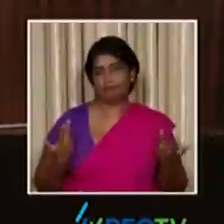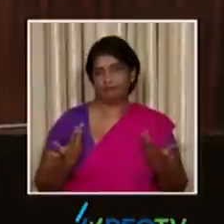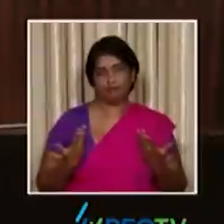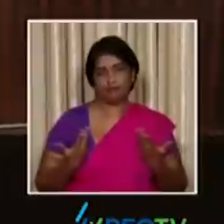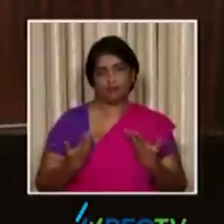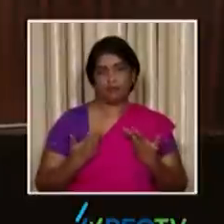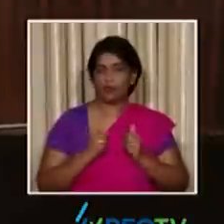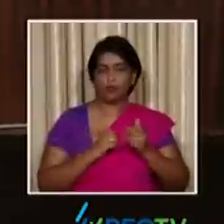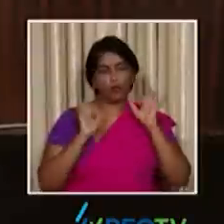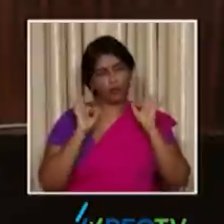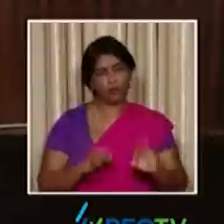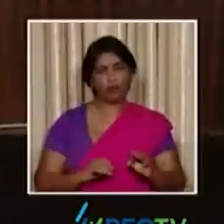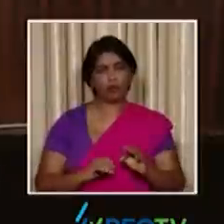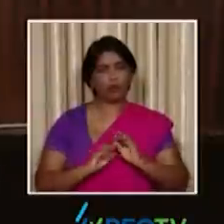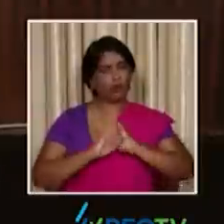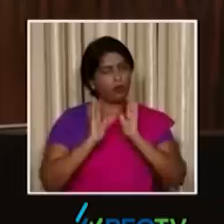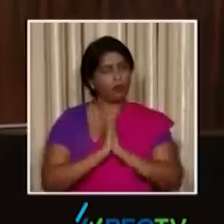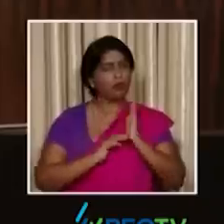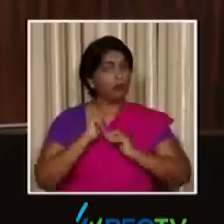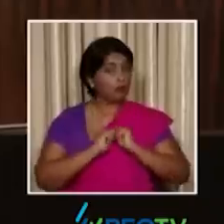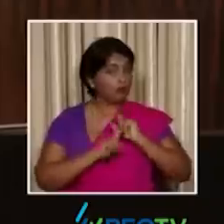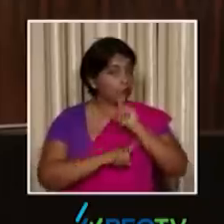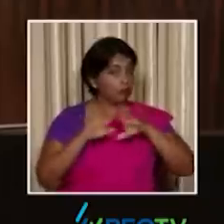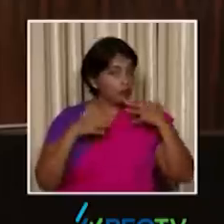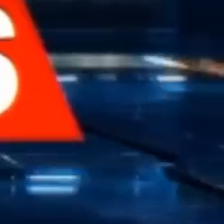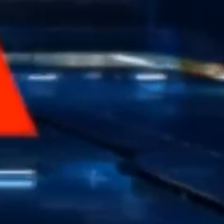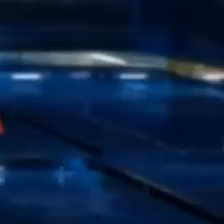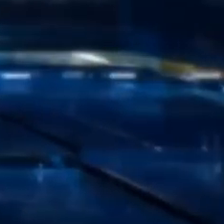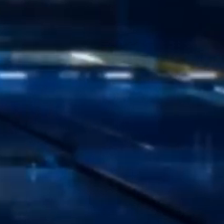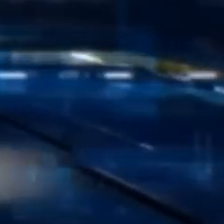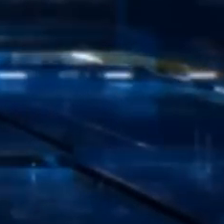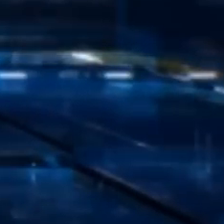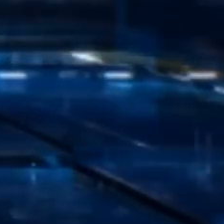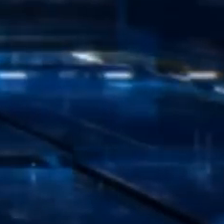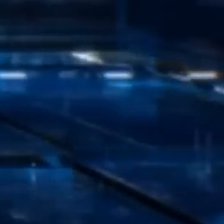ගැන කරන්න අවශ්‍ය නැහැ මොකද නිසි සියලු පියවර අරගෙන තමයි මේ තීන්දුව ගත්තේ